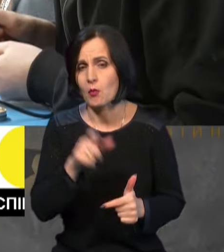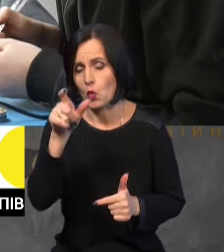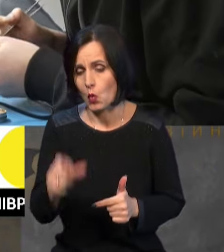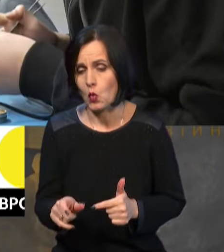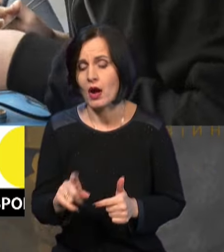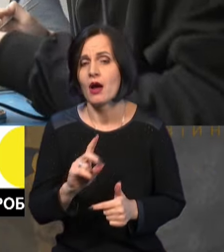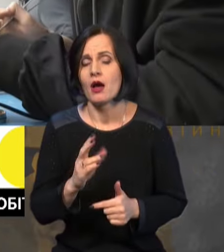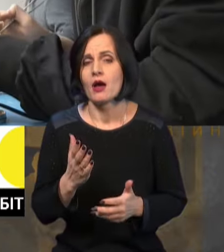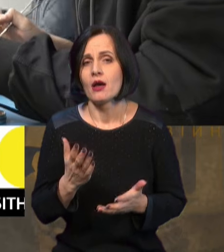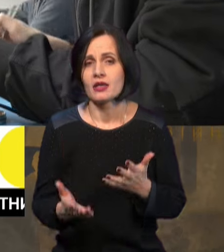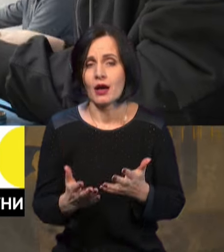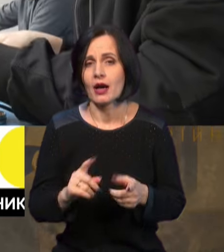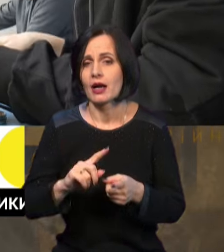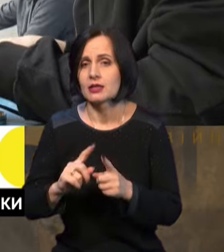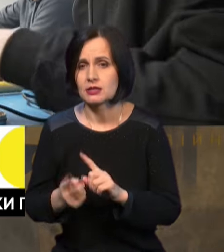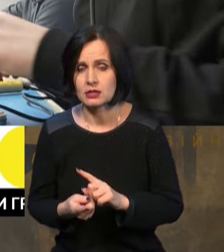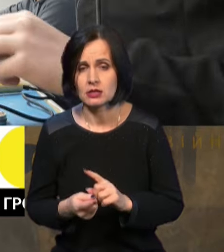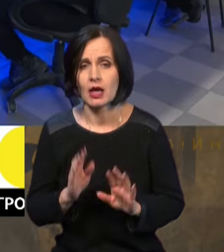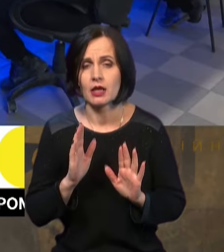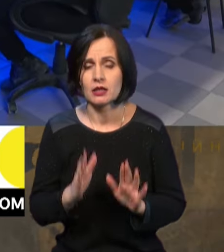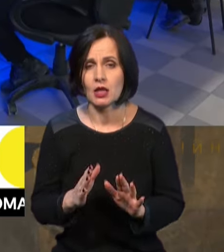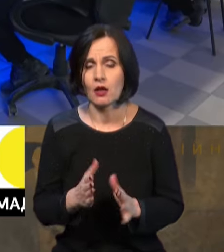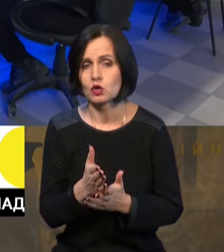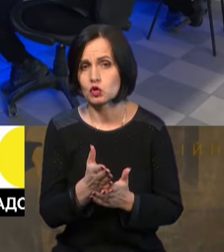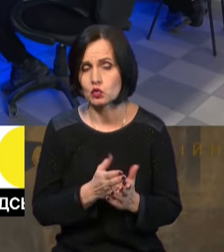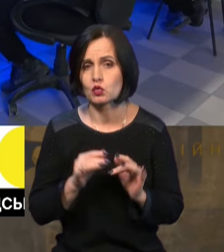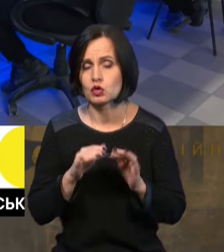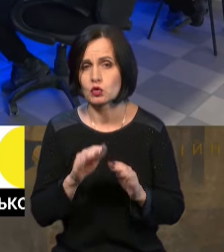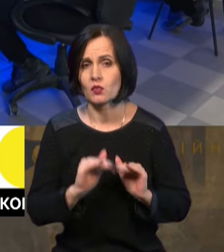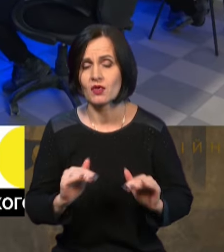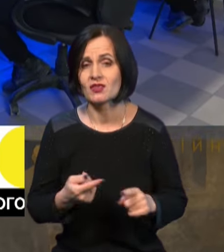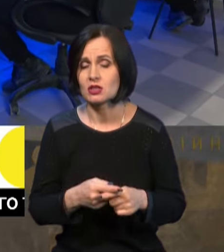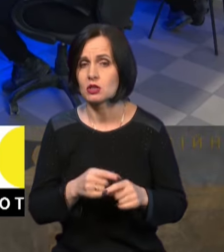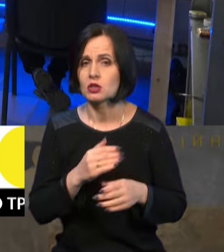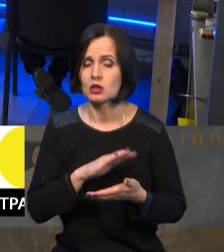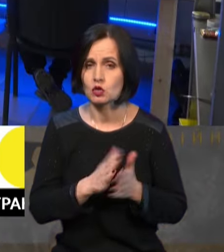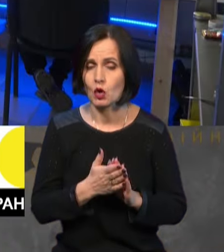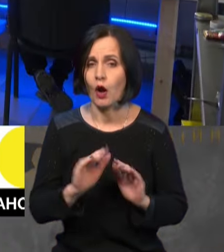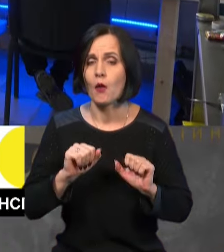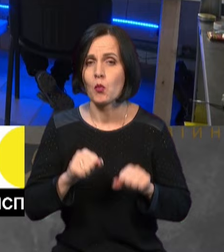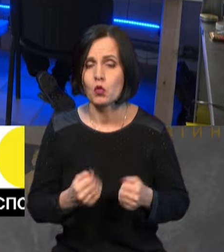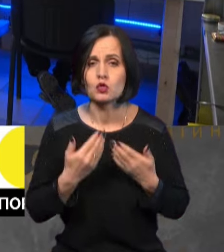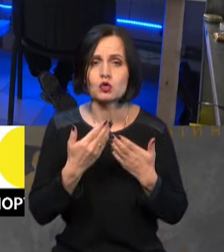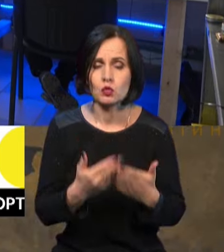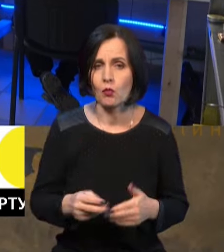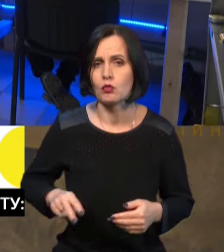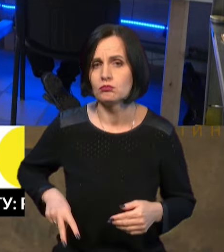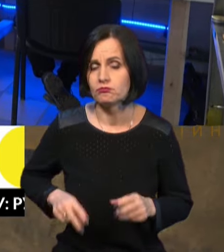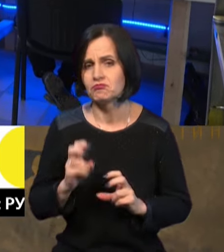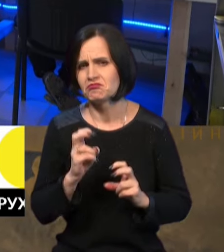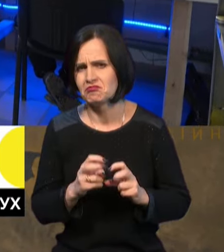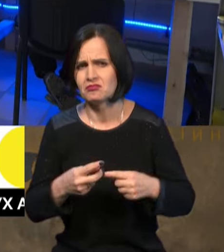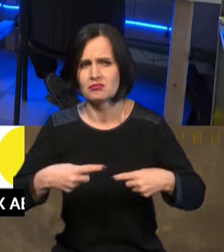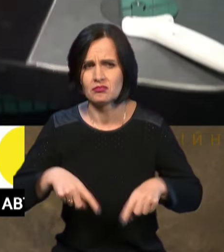їх замінює, навіть служба у справах дітей у цій ситуації може звернутися до роботодавця чи в усному, чи